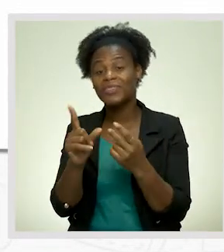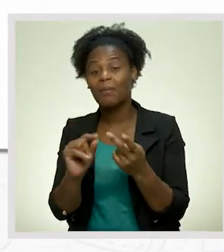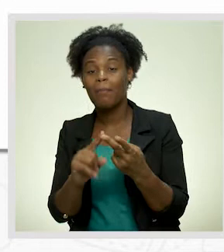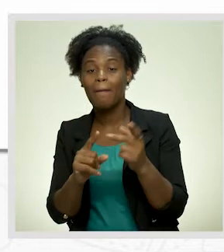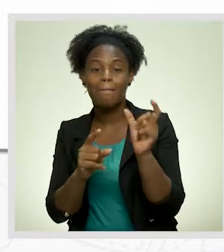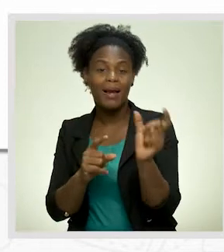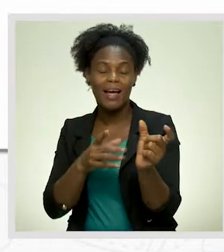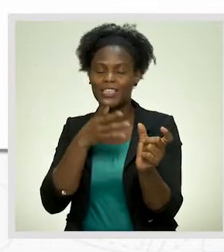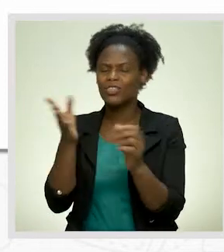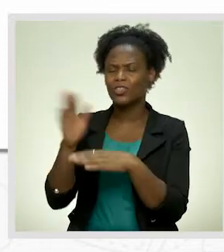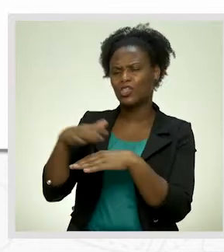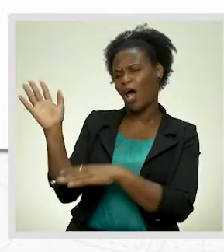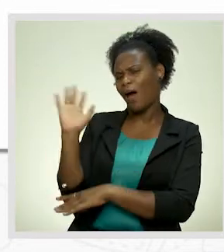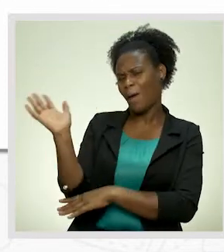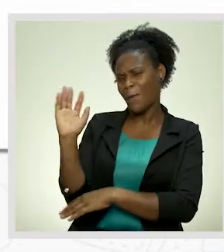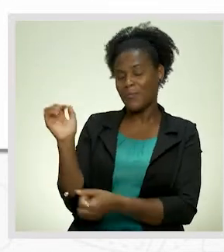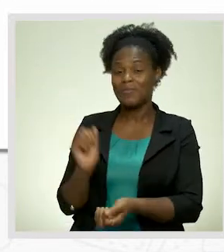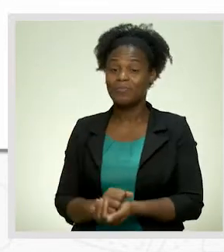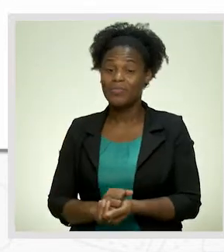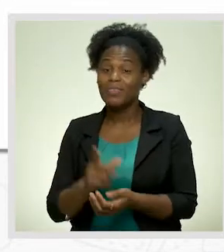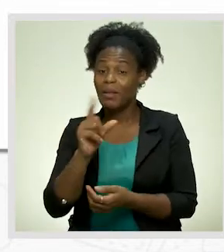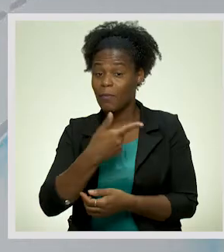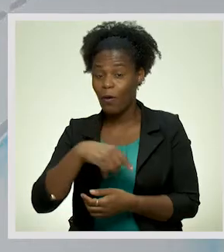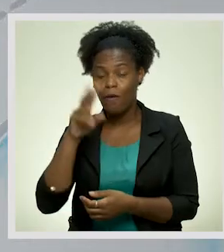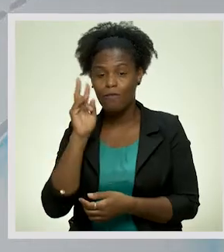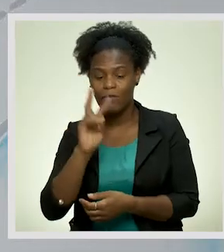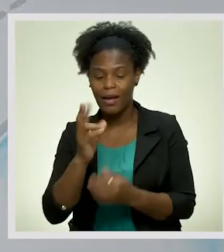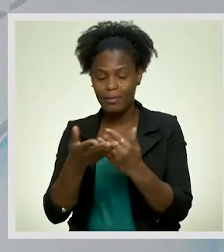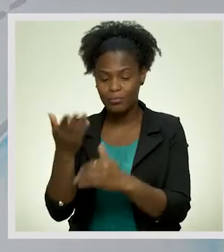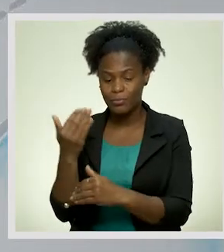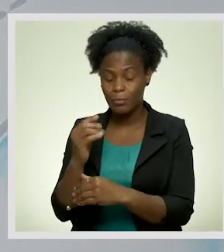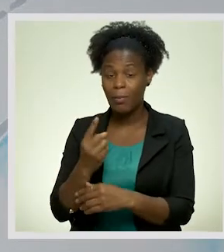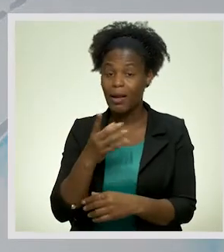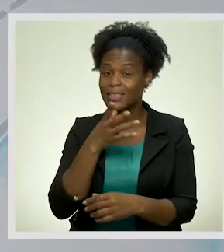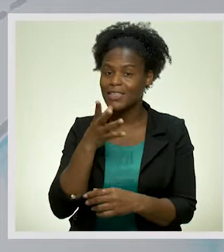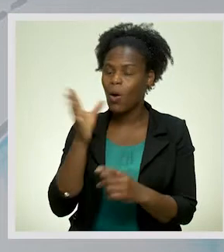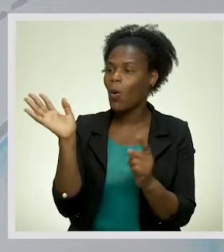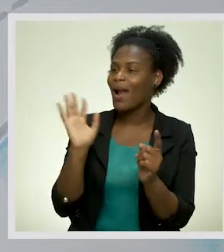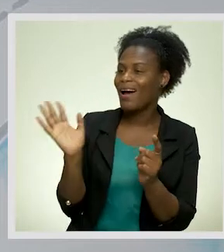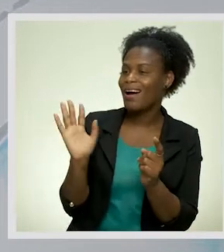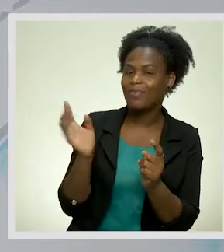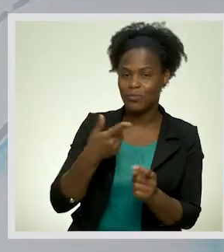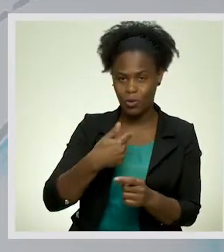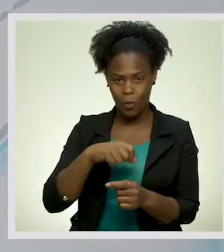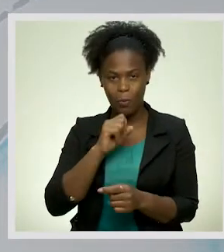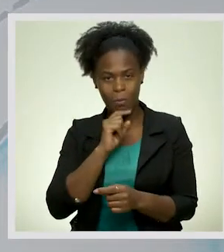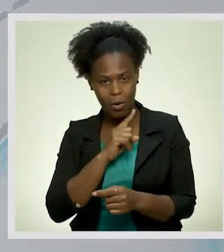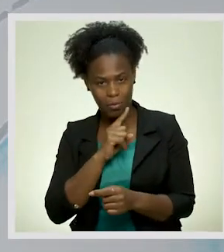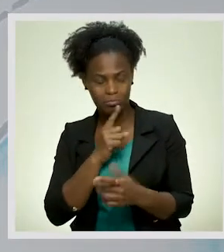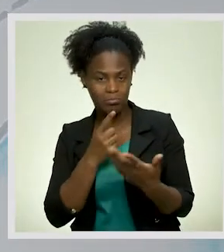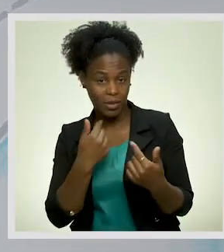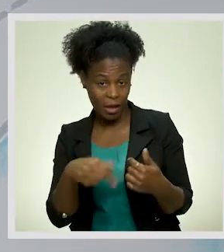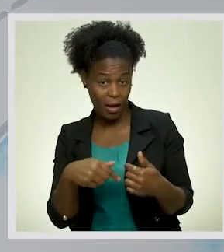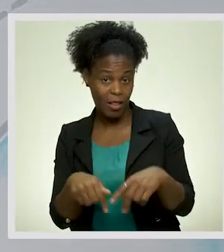aussi pour prendre congé. On a vu que pour se saluer, on peut